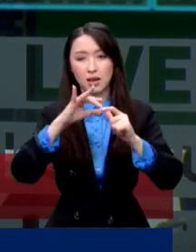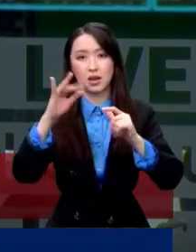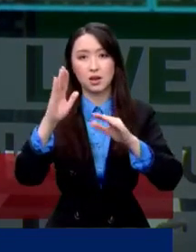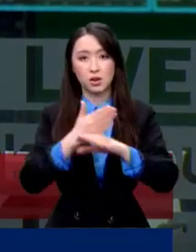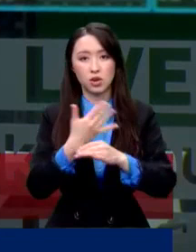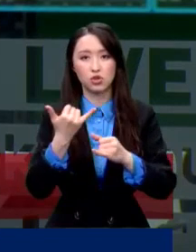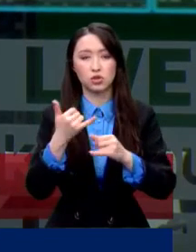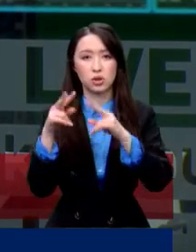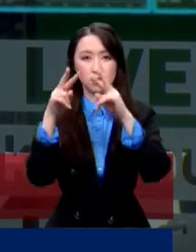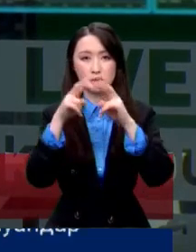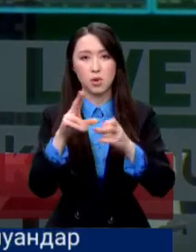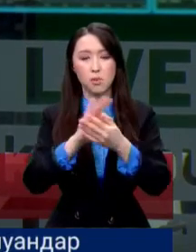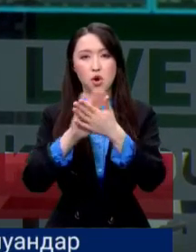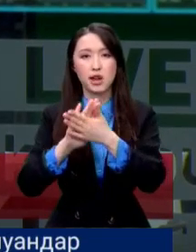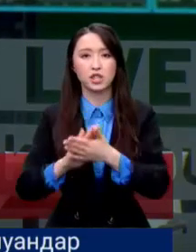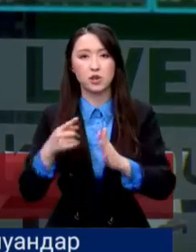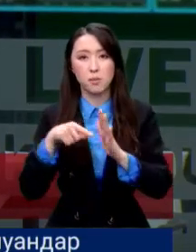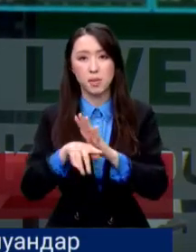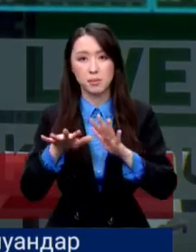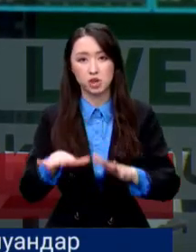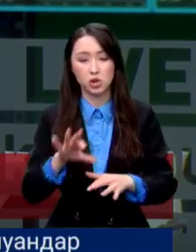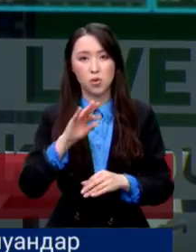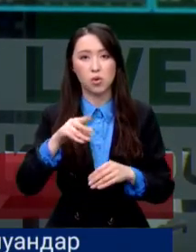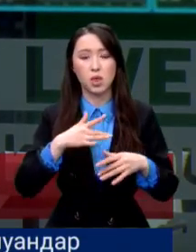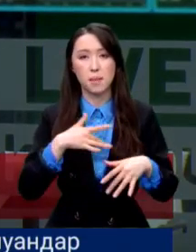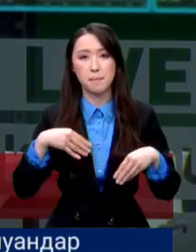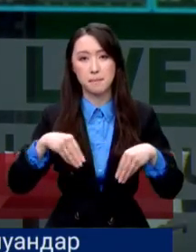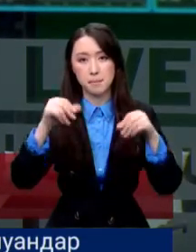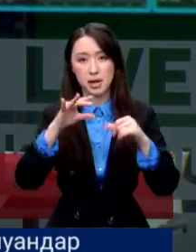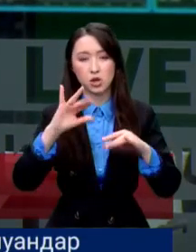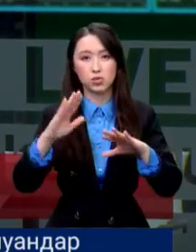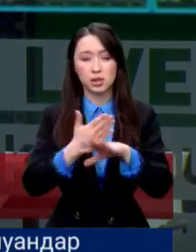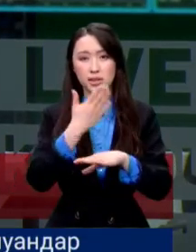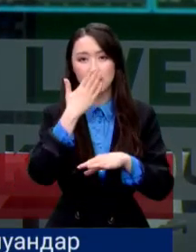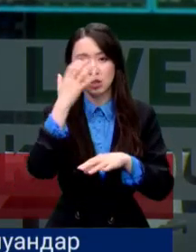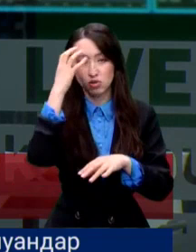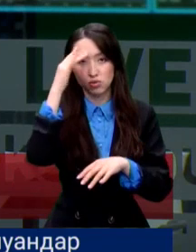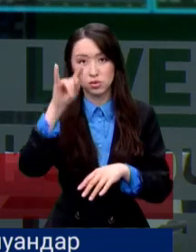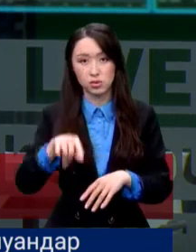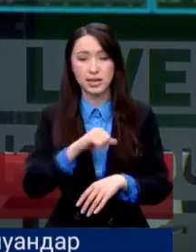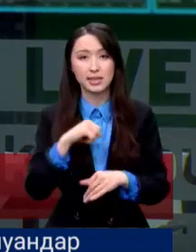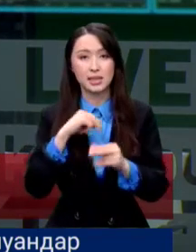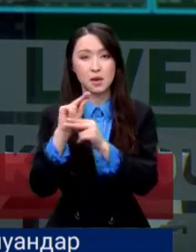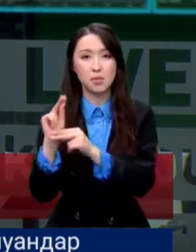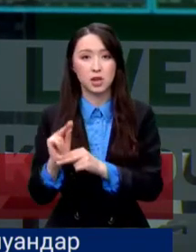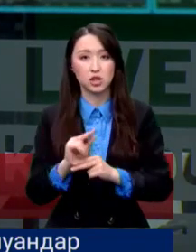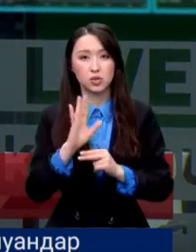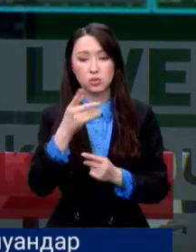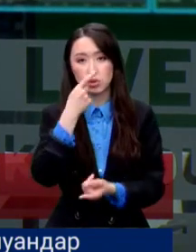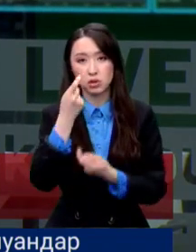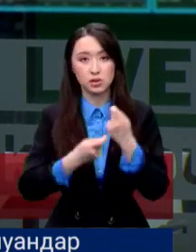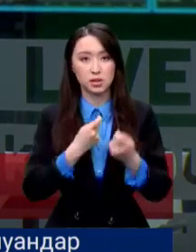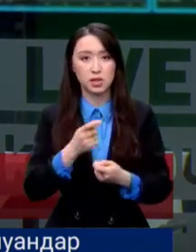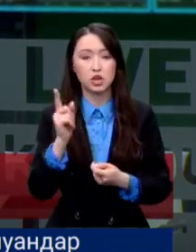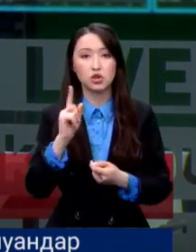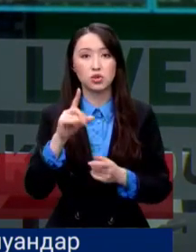провели процедуры по очистке помещений от пыли и устранению гари. Сам процесс демонтажа будет настолько скрупулезным,